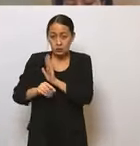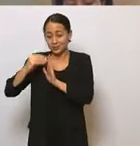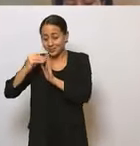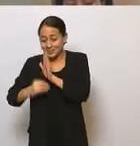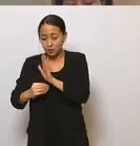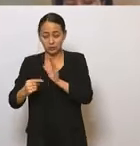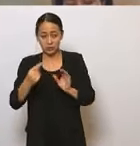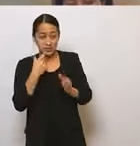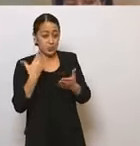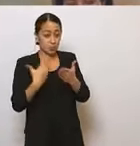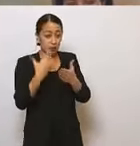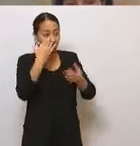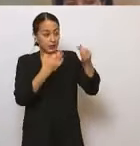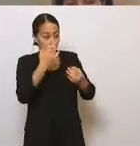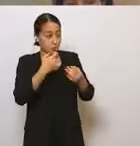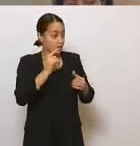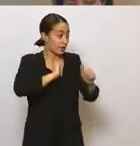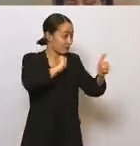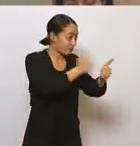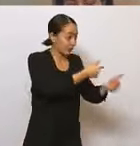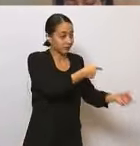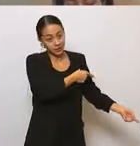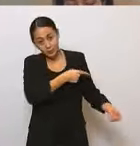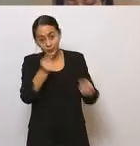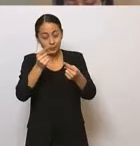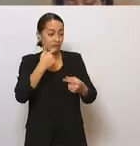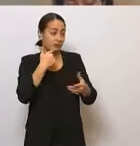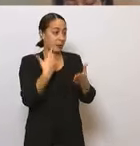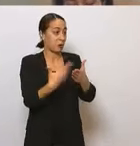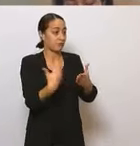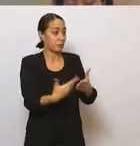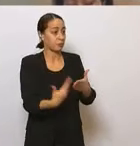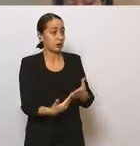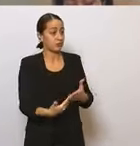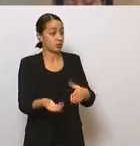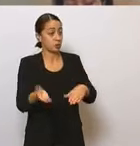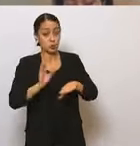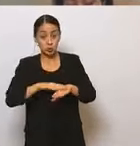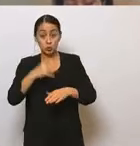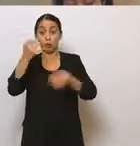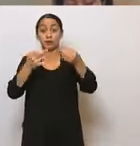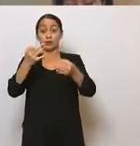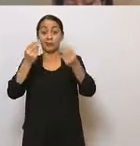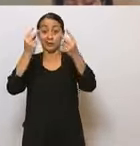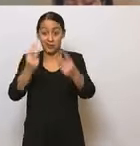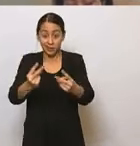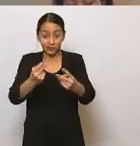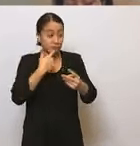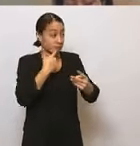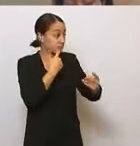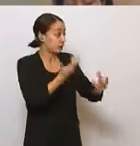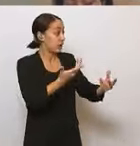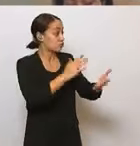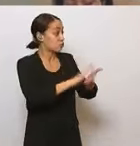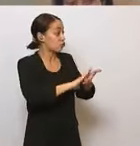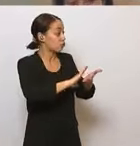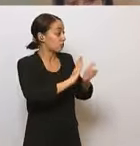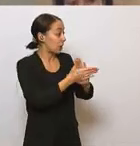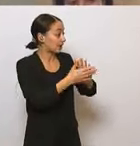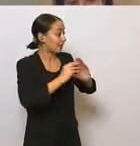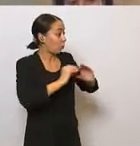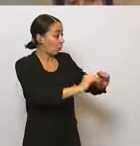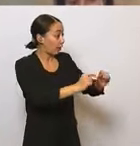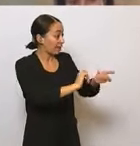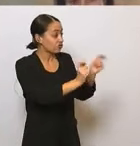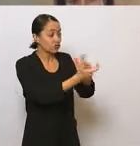cour et de prouver. À la fin, la pratique avait déjà changé. Maintenant, c'est autrement. Maintenant, la Commission va dire,